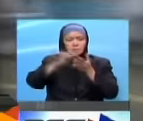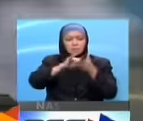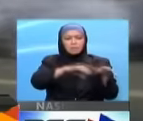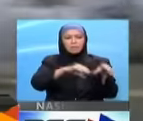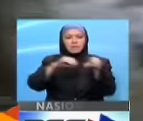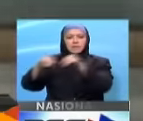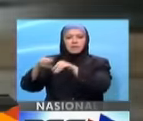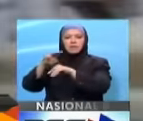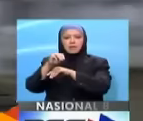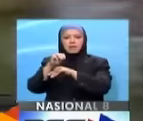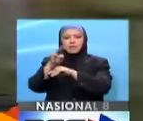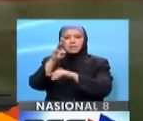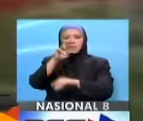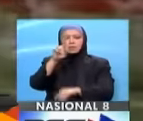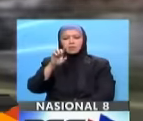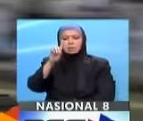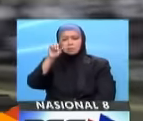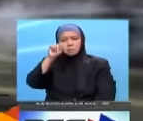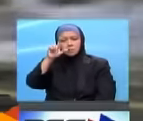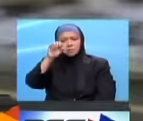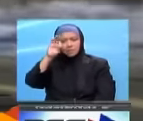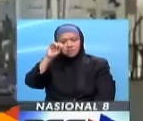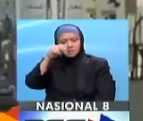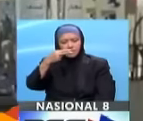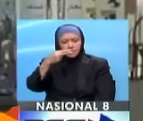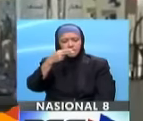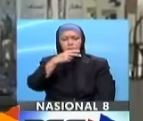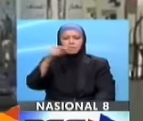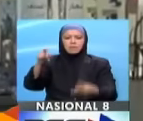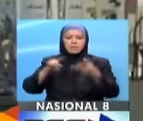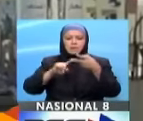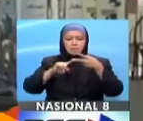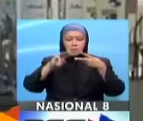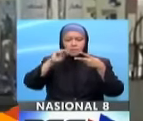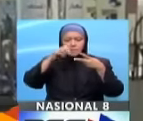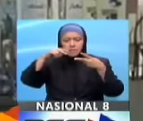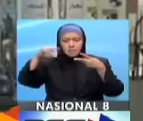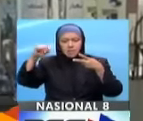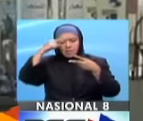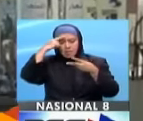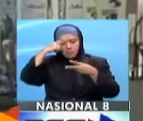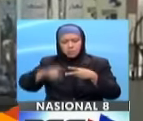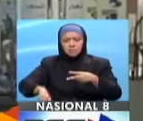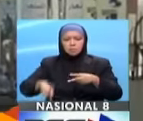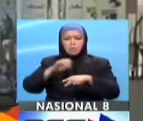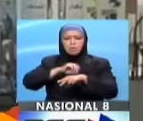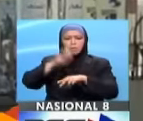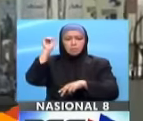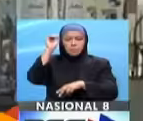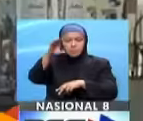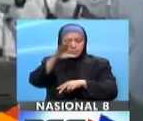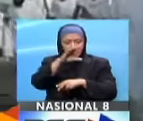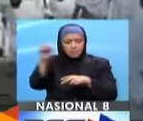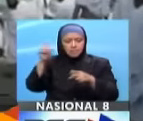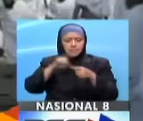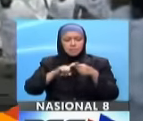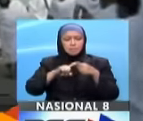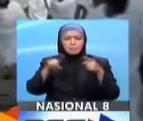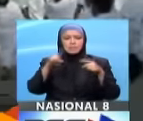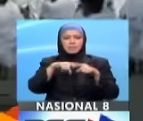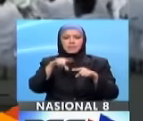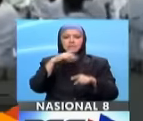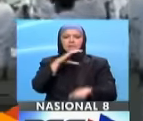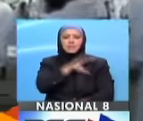Muzdalifah sebelum ke Mina untuk ibadah melontar ketiga-tiga jamrah. Lebih 100,000 anggota polis serta pasukan keselamatan dikerah untuk